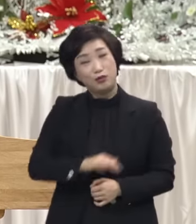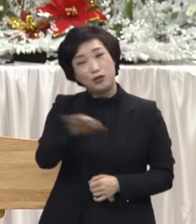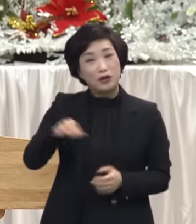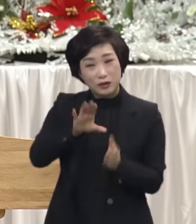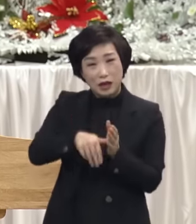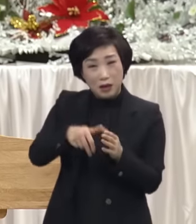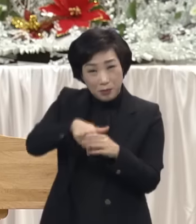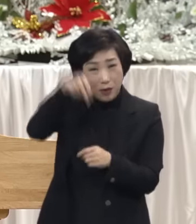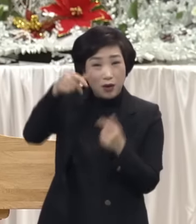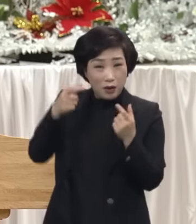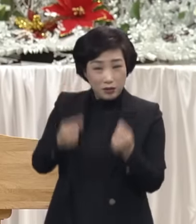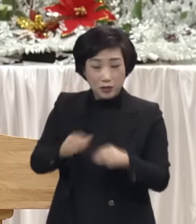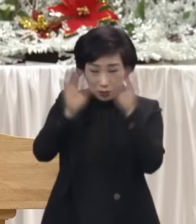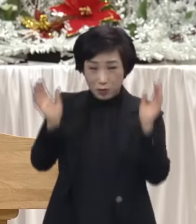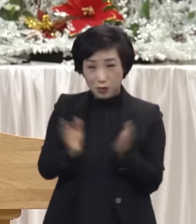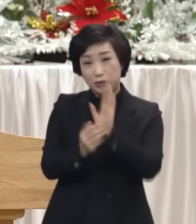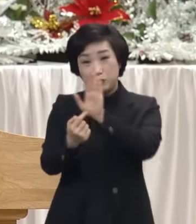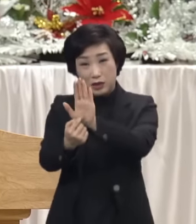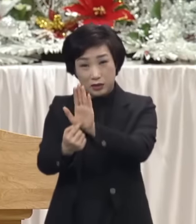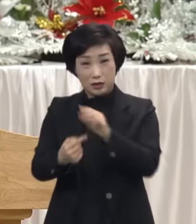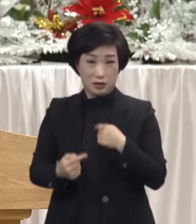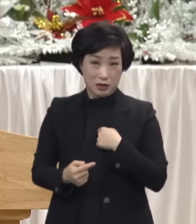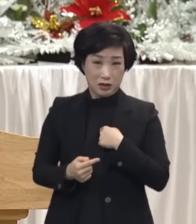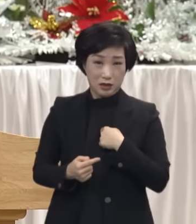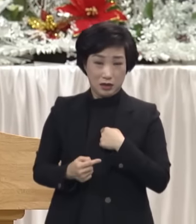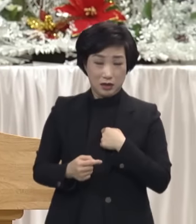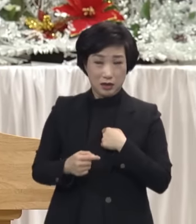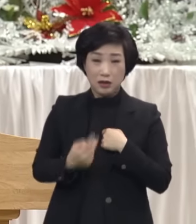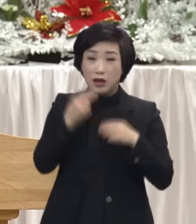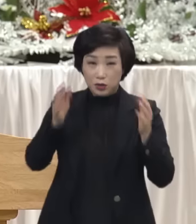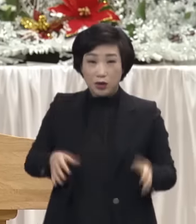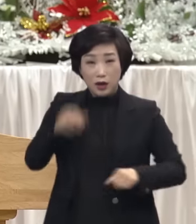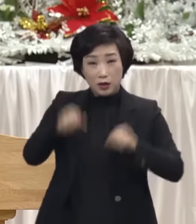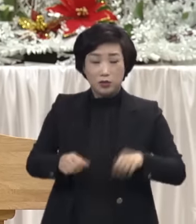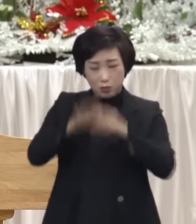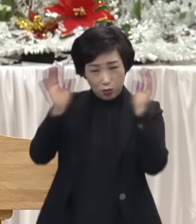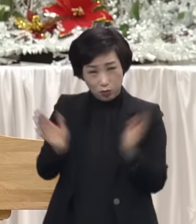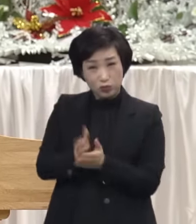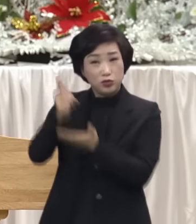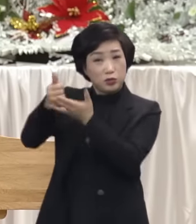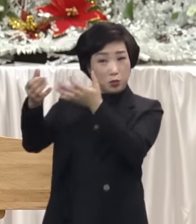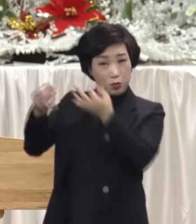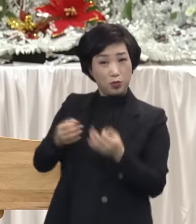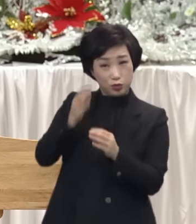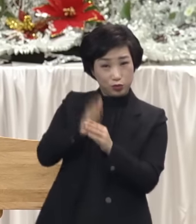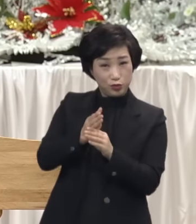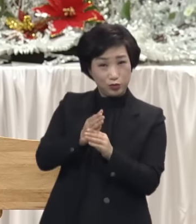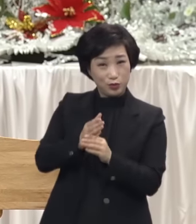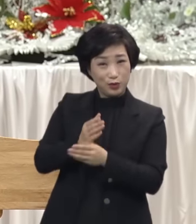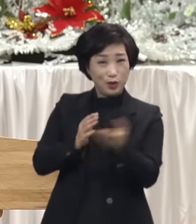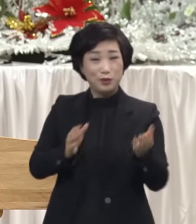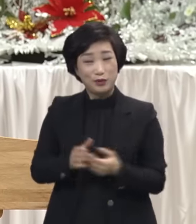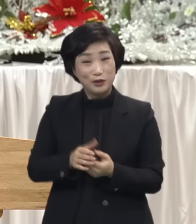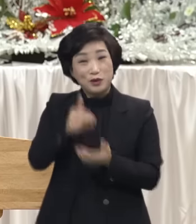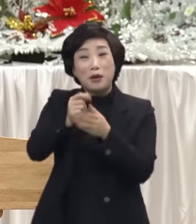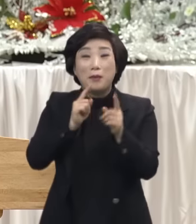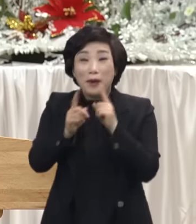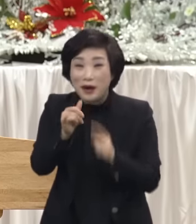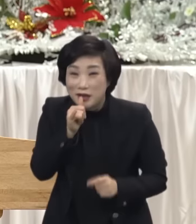벌거벗은 것 같이 다 드러나 다 보고 있어요. 주님이 뭐라고